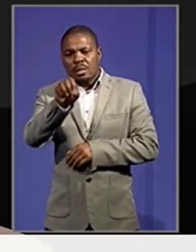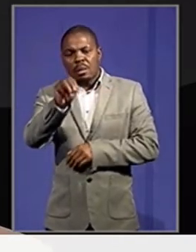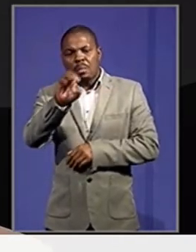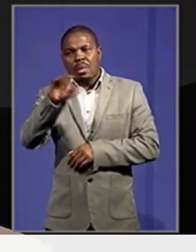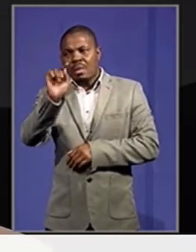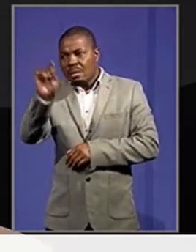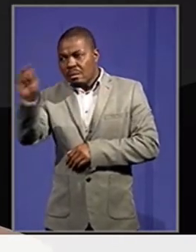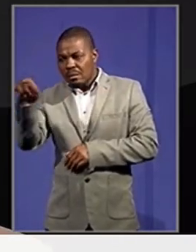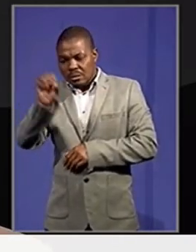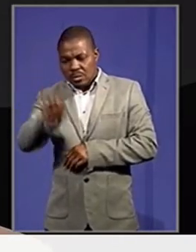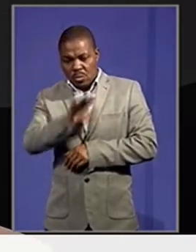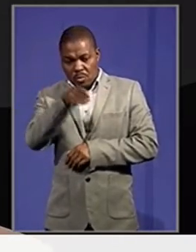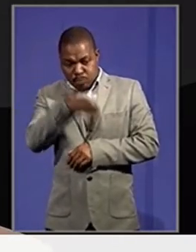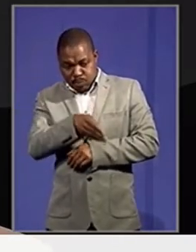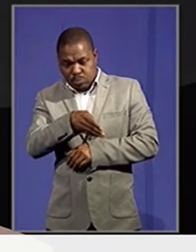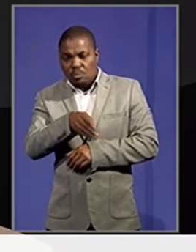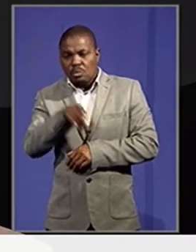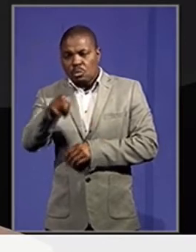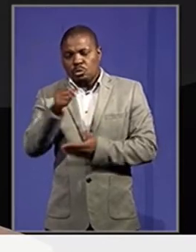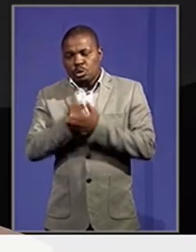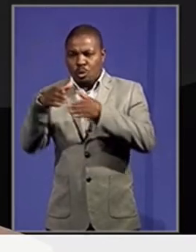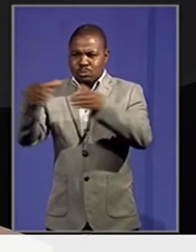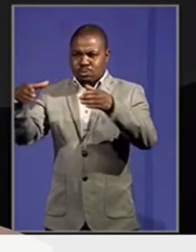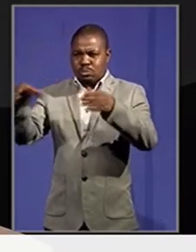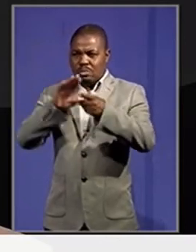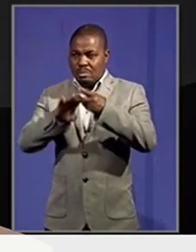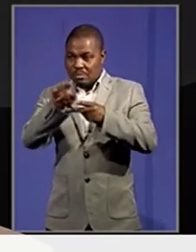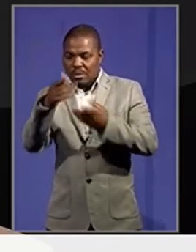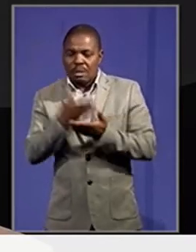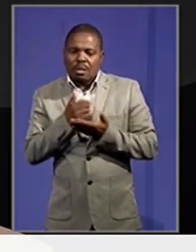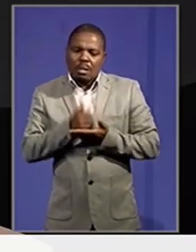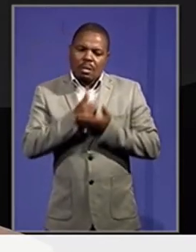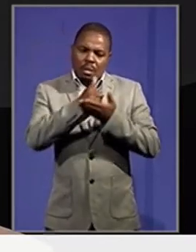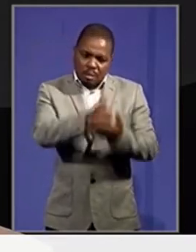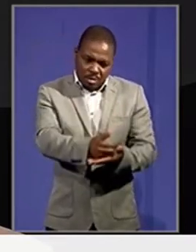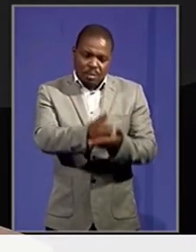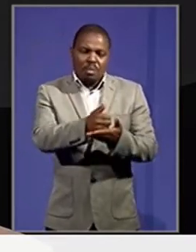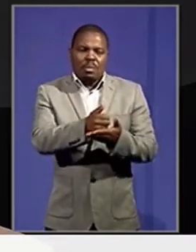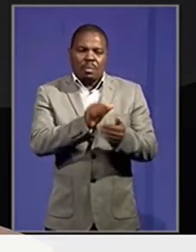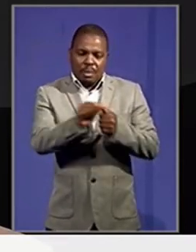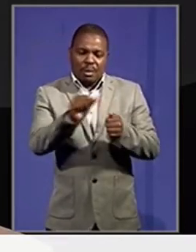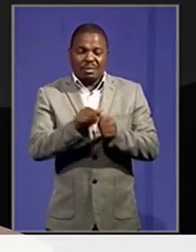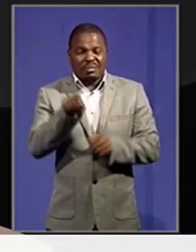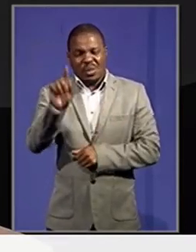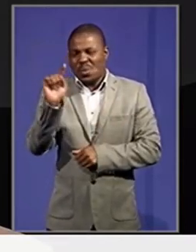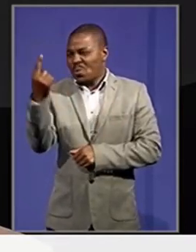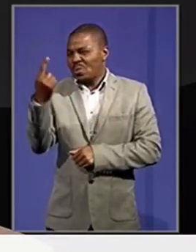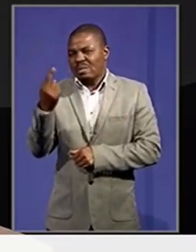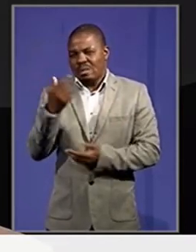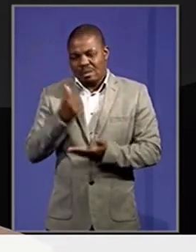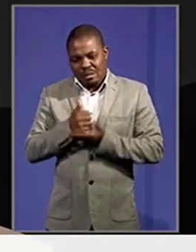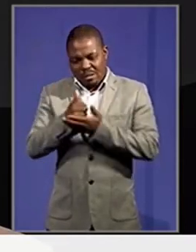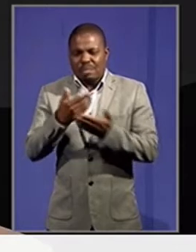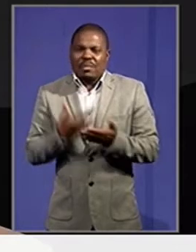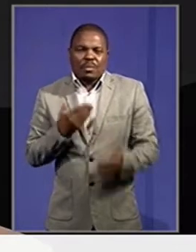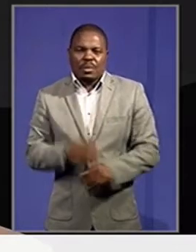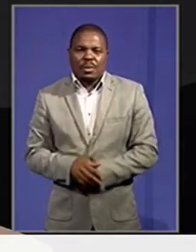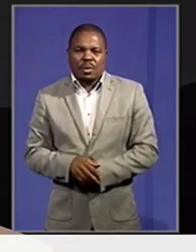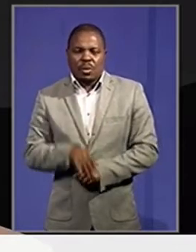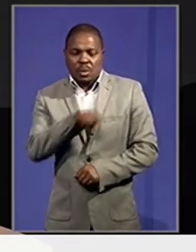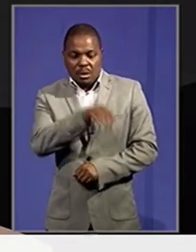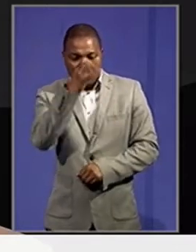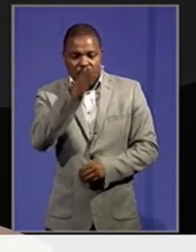di eketse ka rona Afrika Borwa le hona ho etsa bonnete ba hore di kgona ho thusa maemong anana e re leng hona ko ona fela lebaka le ka nnang la etsahala la hore mohlomong